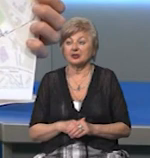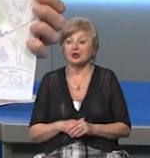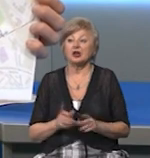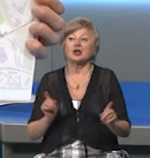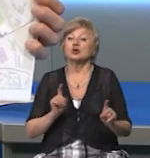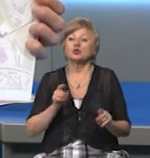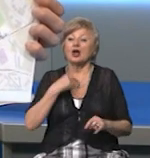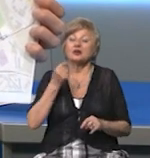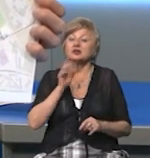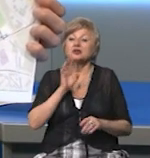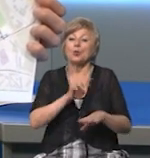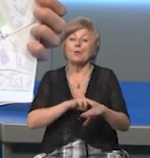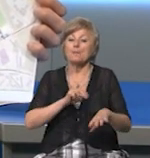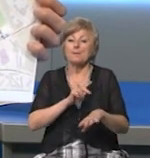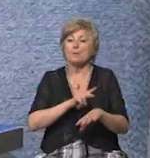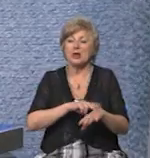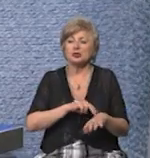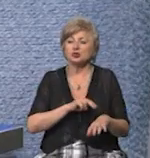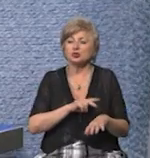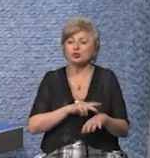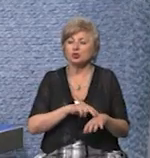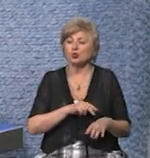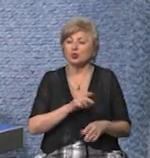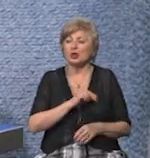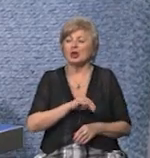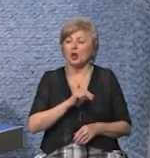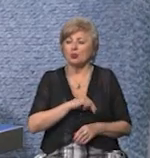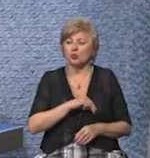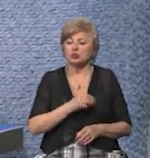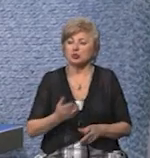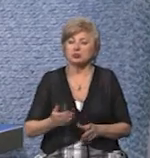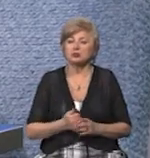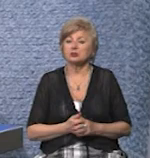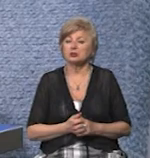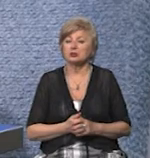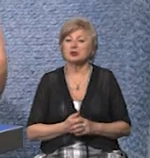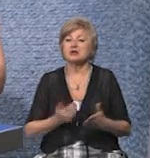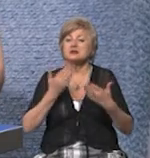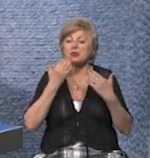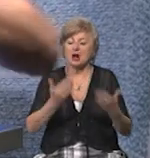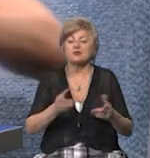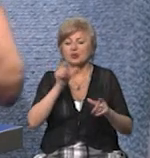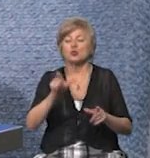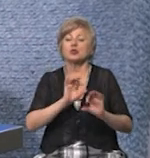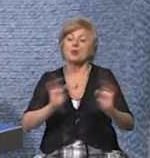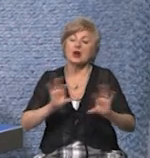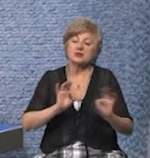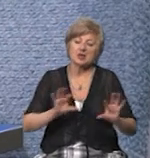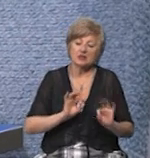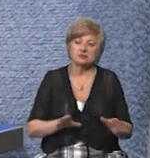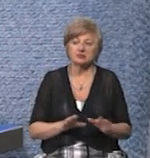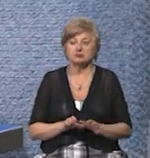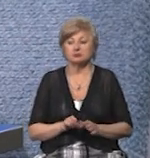патрульні? Пані Катерина казала, що зараз в посиленому режимі працюють, і, власне, можна підходити до патрульних, запитувати, і вони будуть регулювати і все